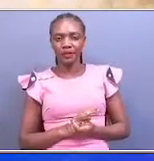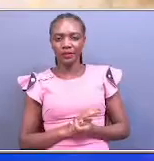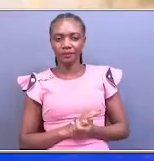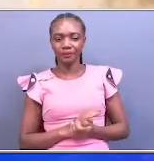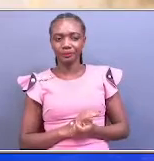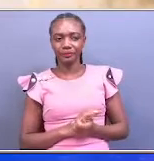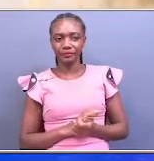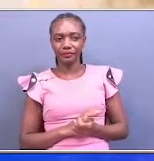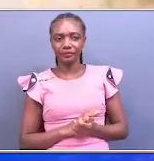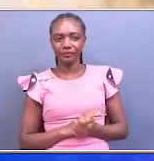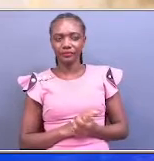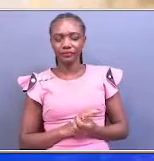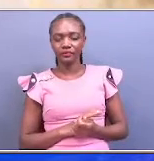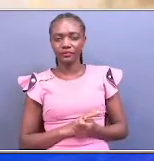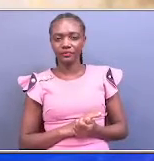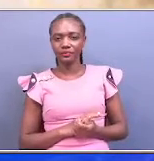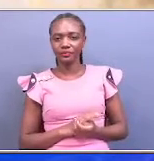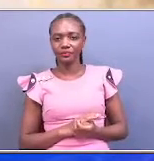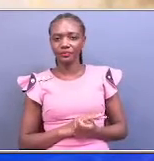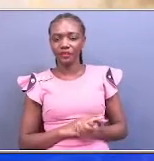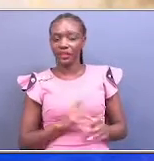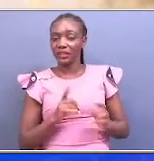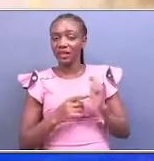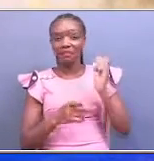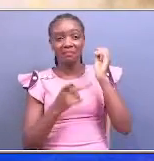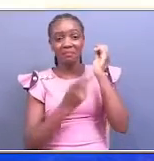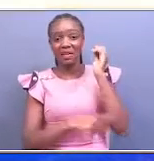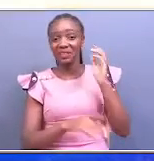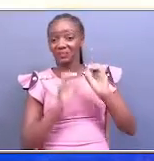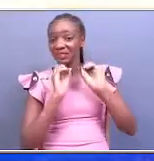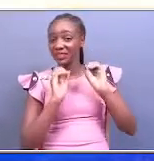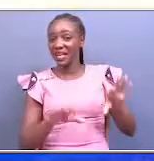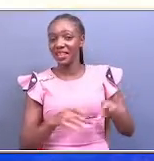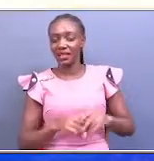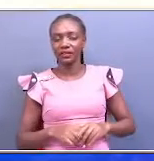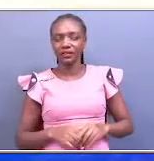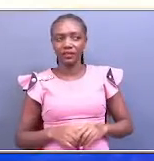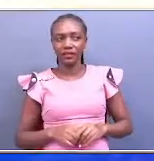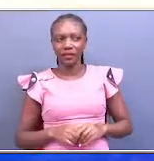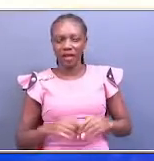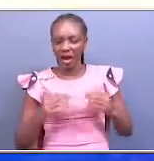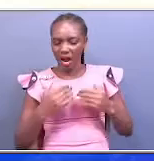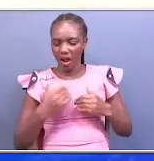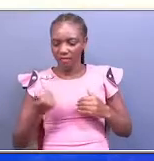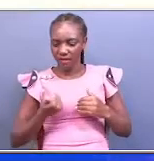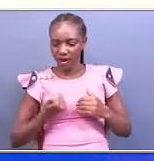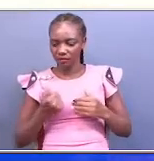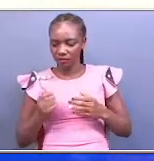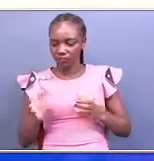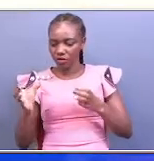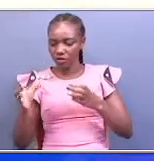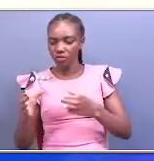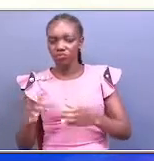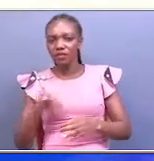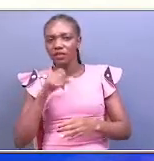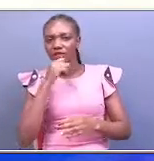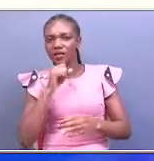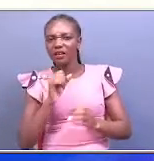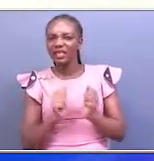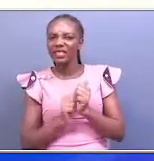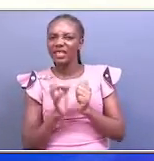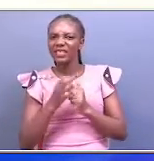ameenda kama hajapanishiwa ambayo ilikuwa inastahili. Wasichana niko na wao, mkubwa kabisa yako na miaka